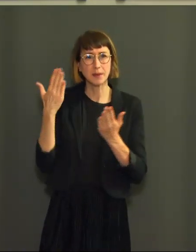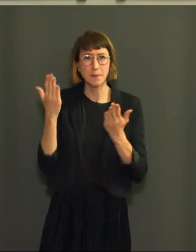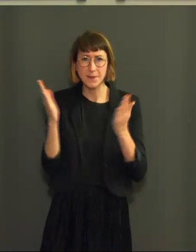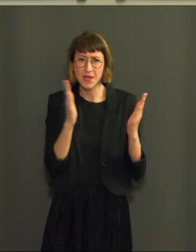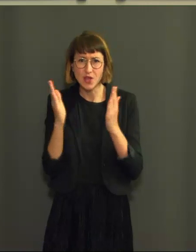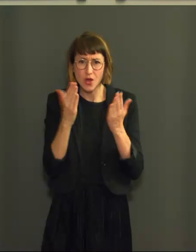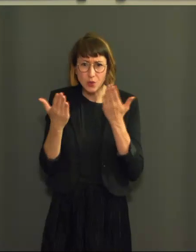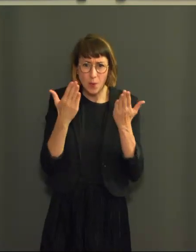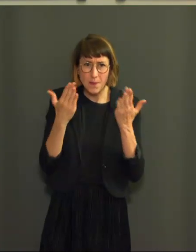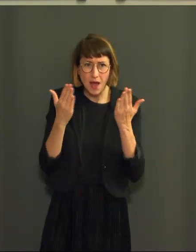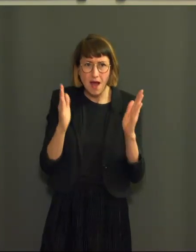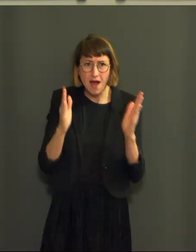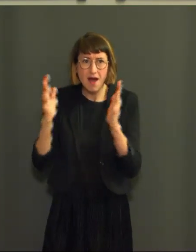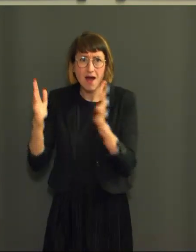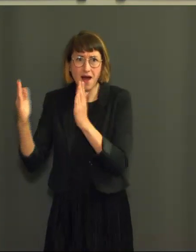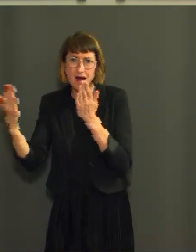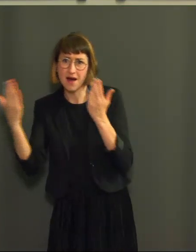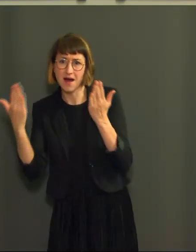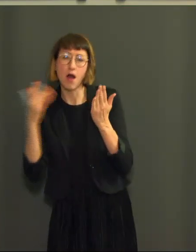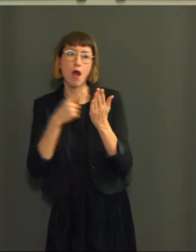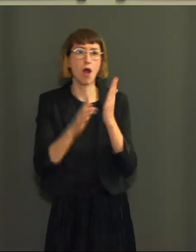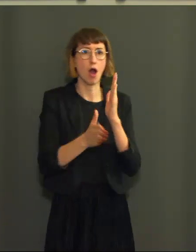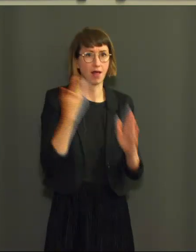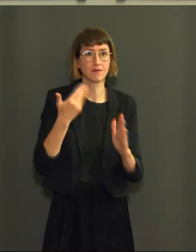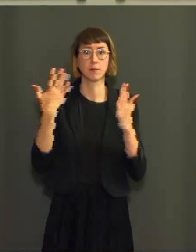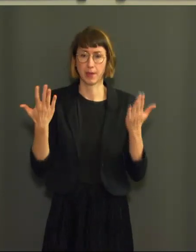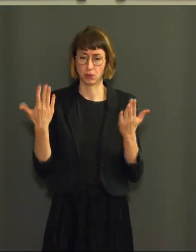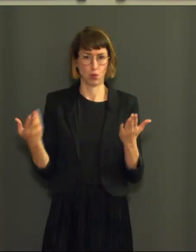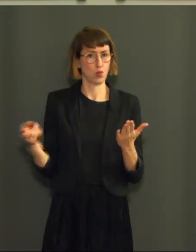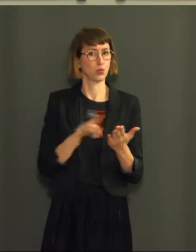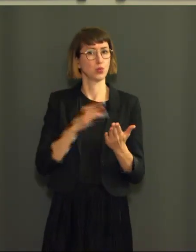plus biaisés par un jour de congé.